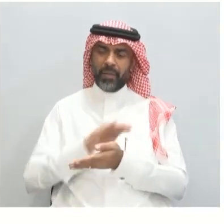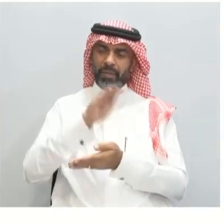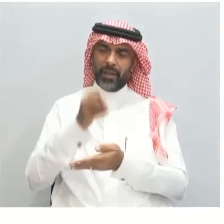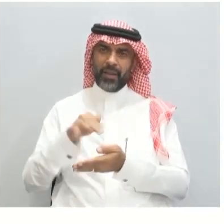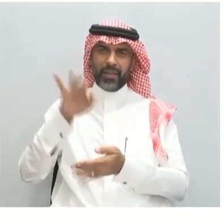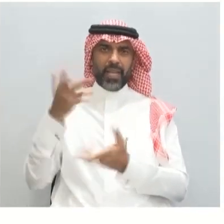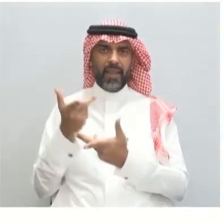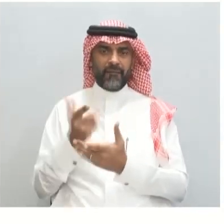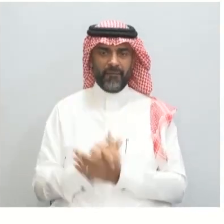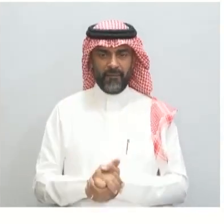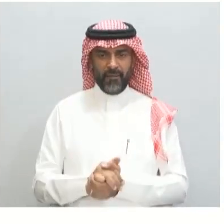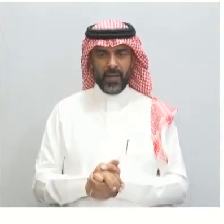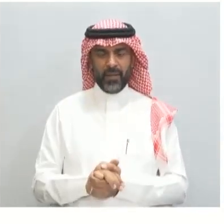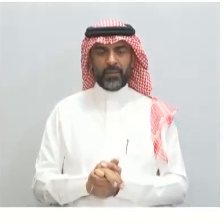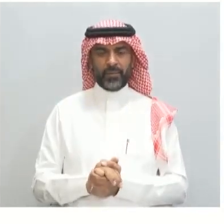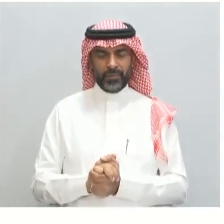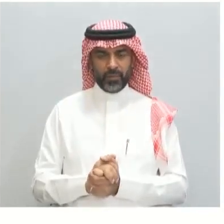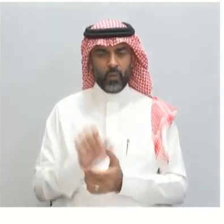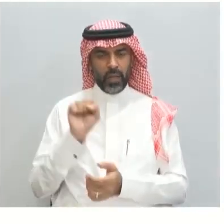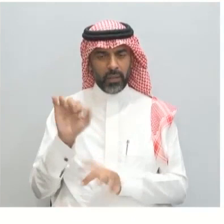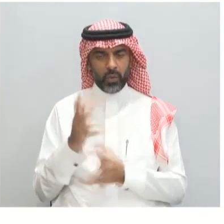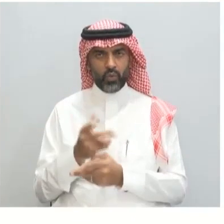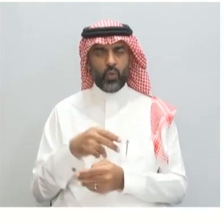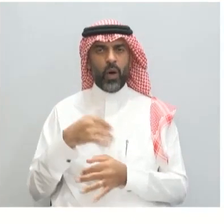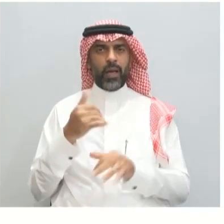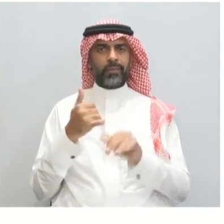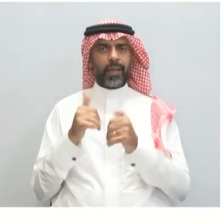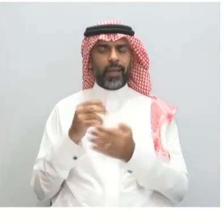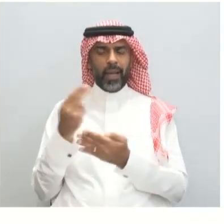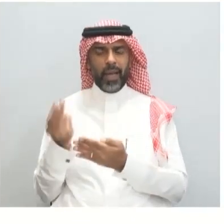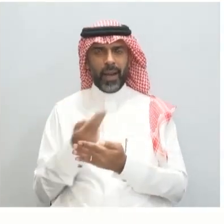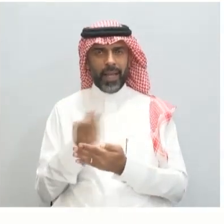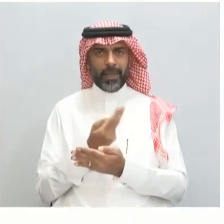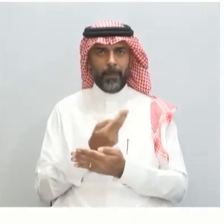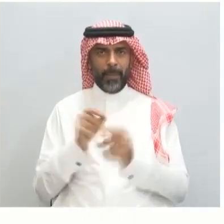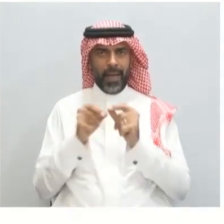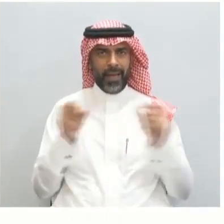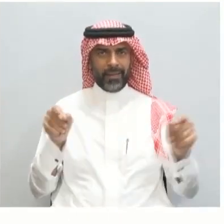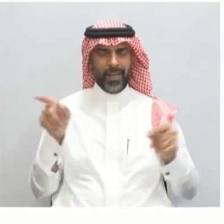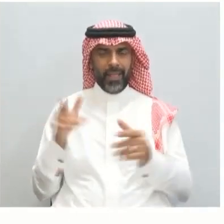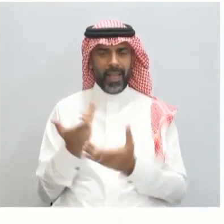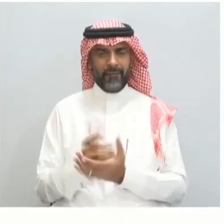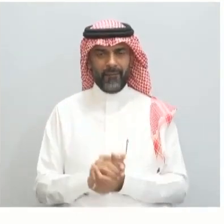من خلال خطوط الكنتور وما هي خصائص خطوط الكتور وكيف ترسم هذه